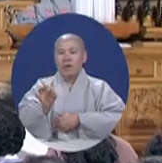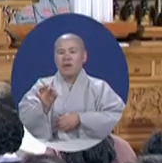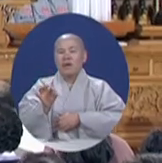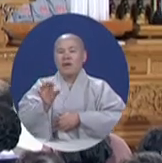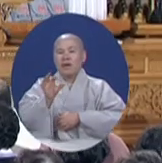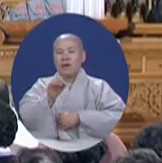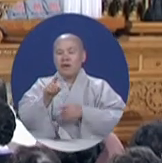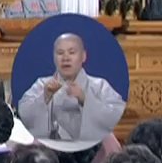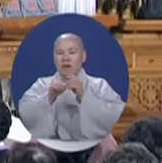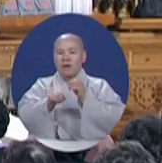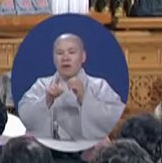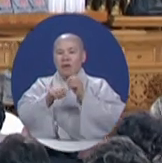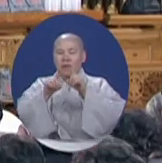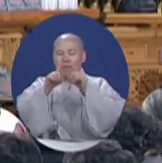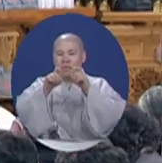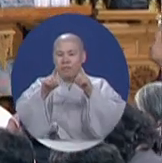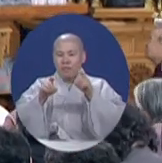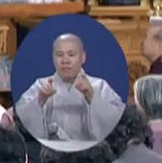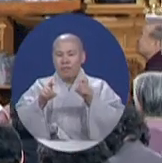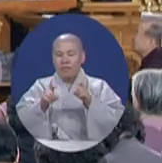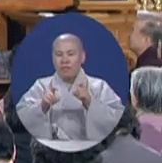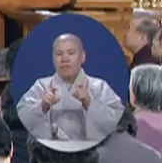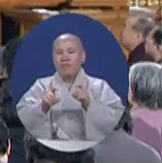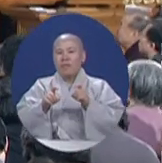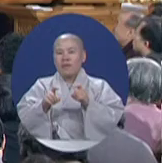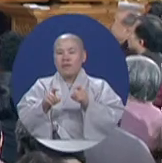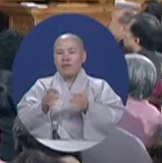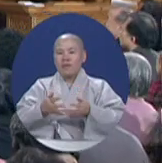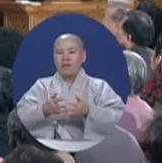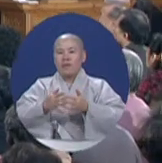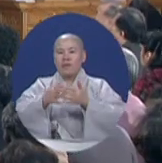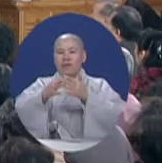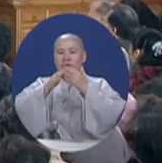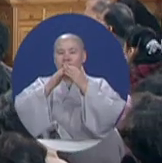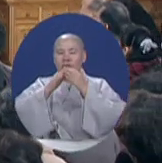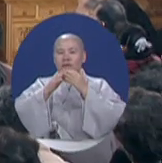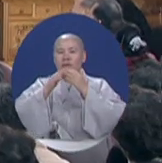지으셨는데 황령암이라는 이제 암자를 턱 짓고